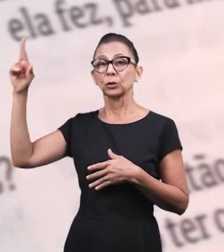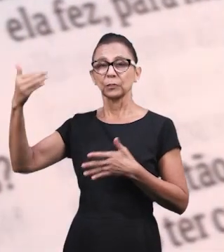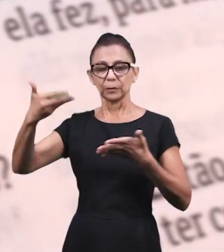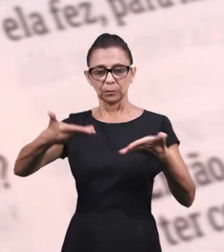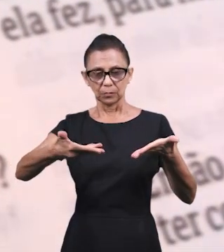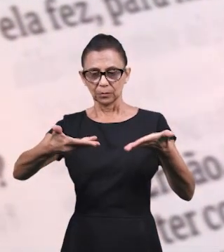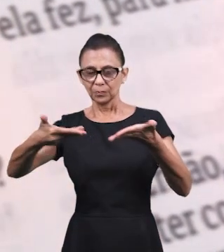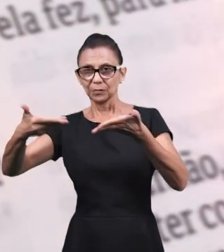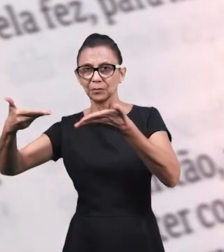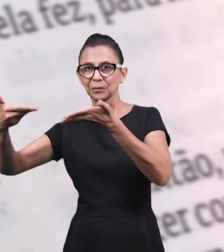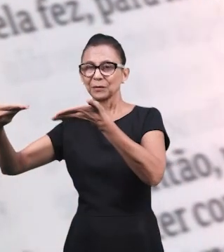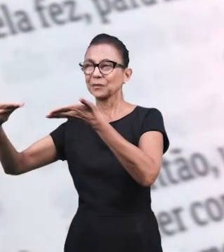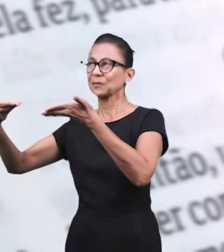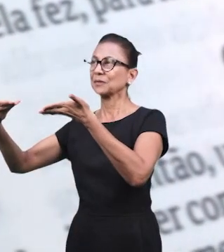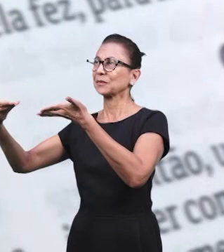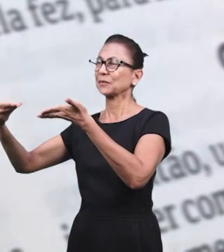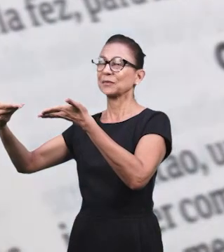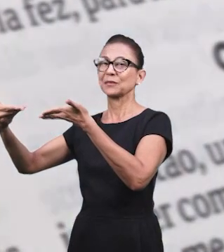и